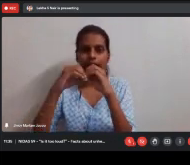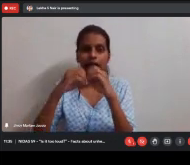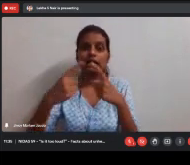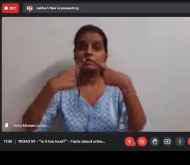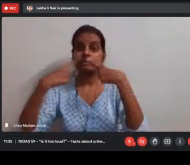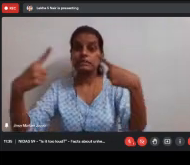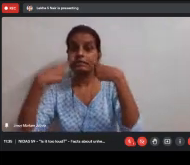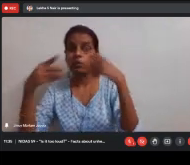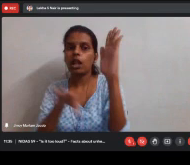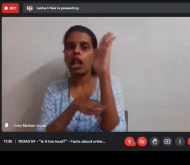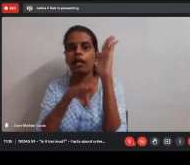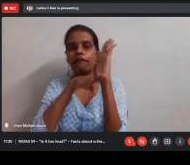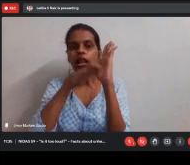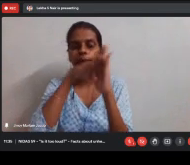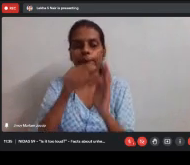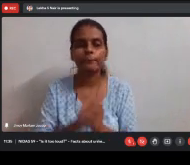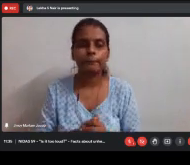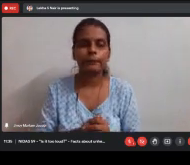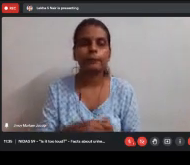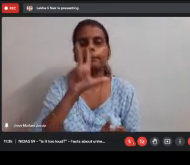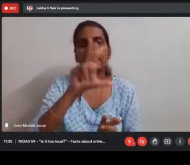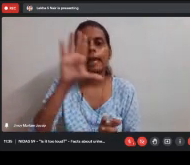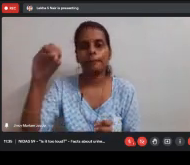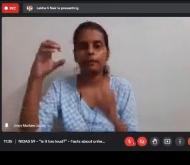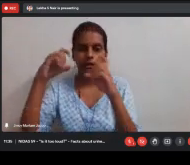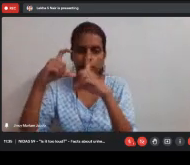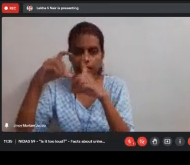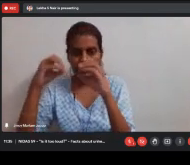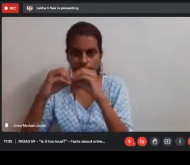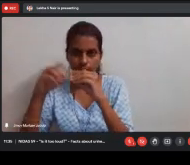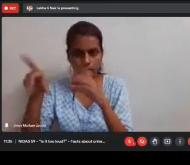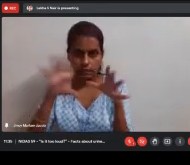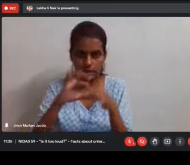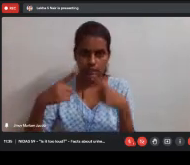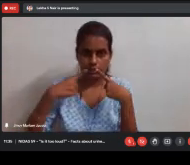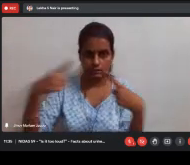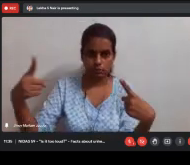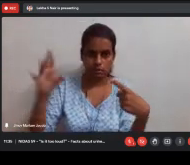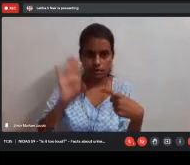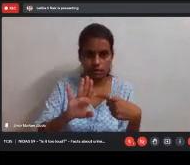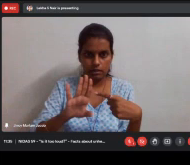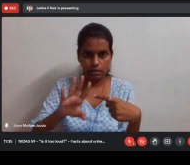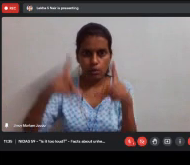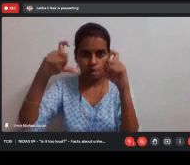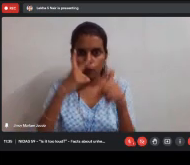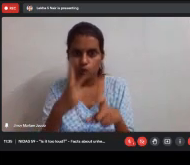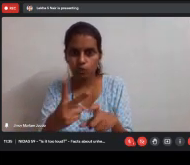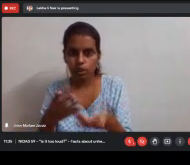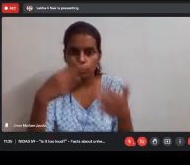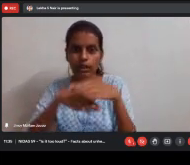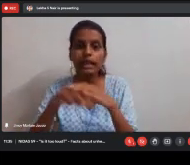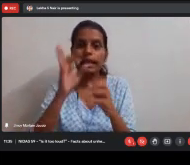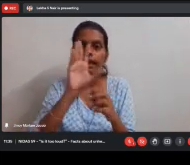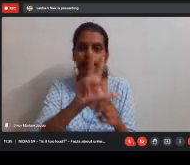ഈ കോളത്തിൽ കാണിച്ചേക്കുന്നത് നമ്മളുടെ സമയം എത്ര ഡ്യൂറേഷൻ നമുക്ക് കേൾക്കാം, ഇതിൽ കാണിച്ചേക്കുന്ന ശബ്ദത്തിന്റെ അളവാണ്.